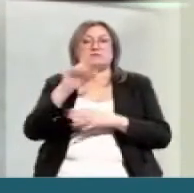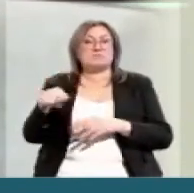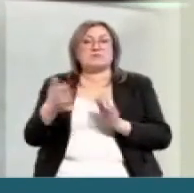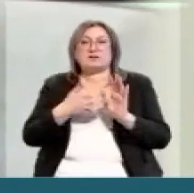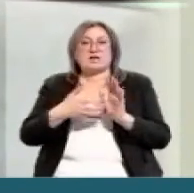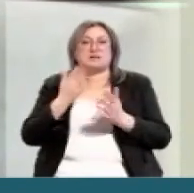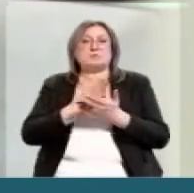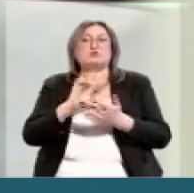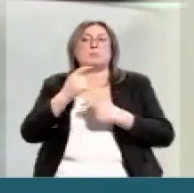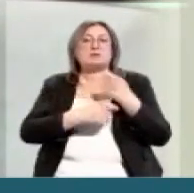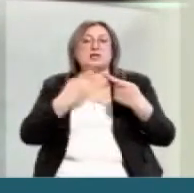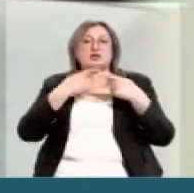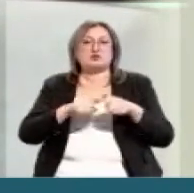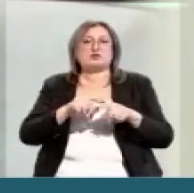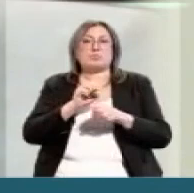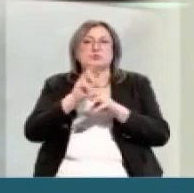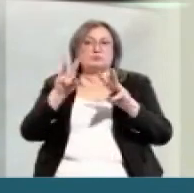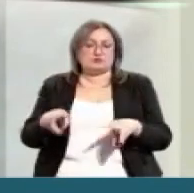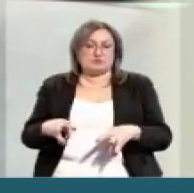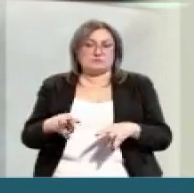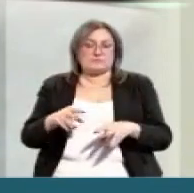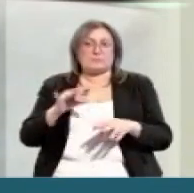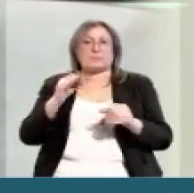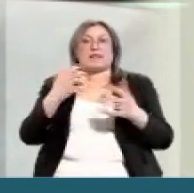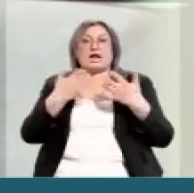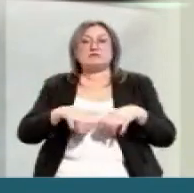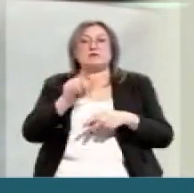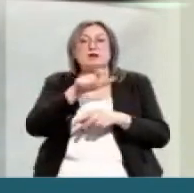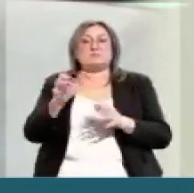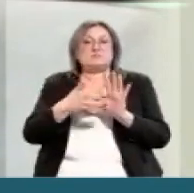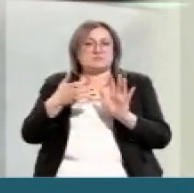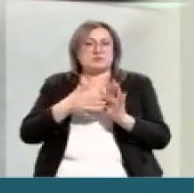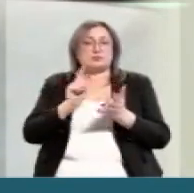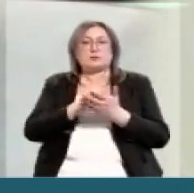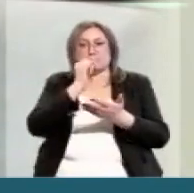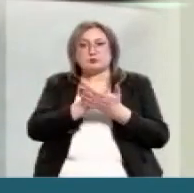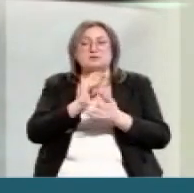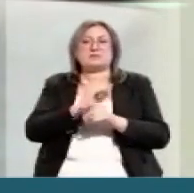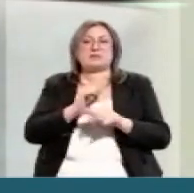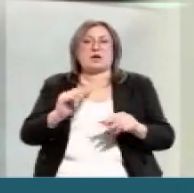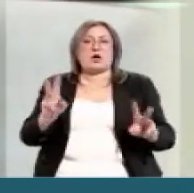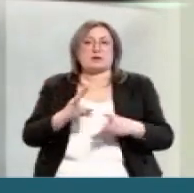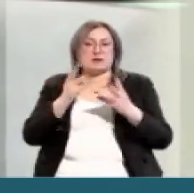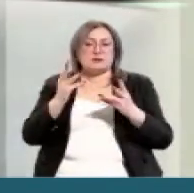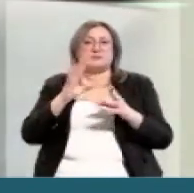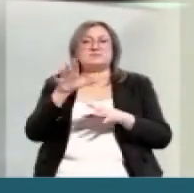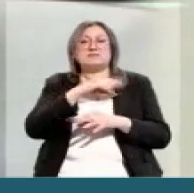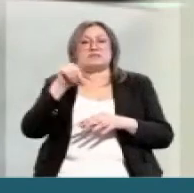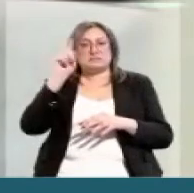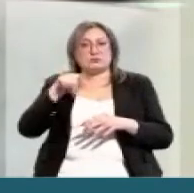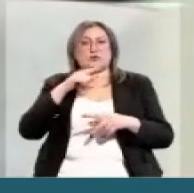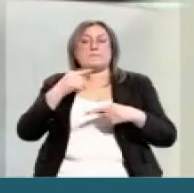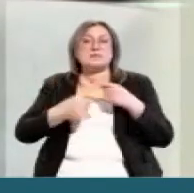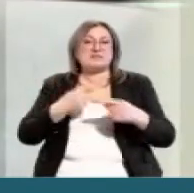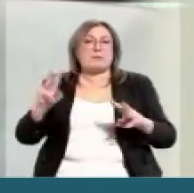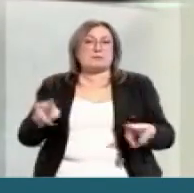хватает имеющегося материально-технического обеспечения и численности сотрудников, чтобы не допустить распространения огня. Все мы знаем, что